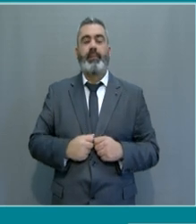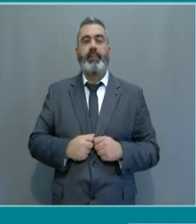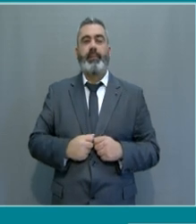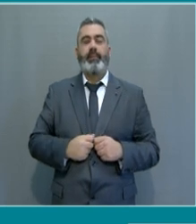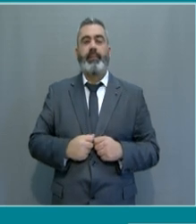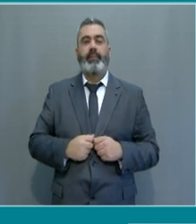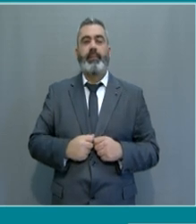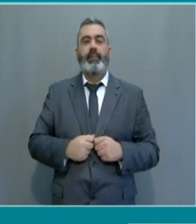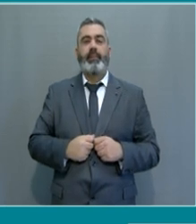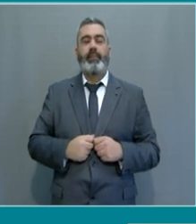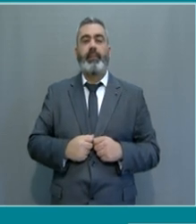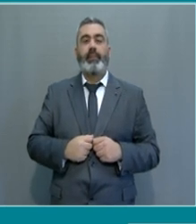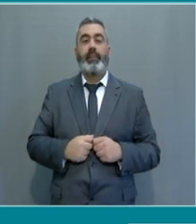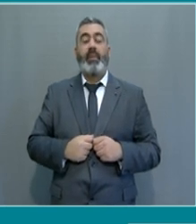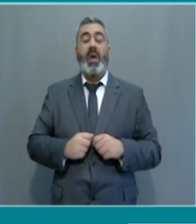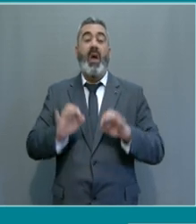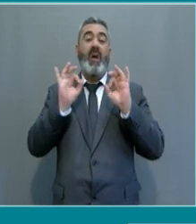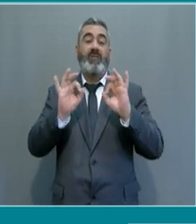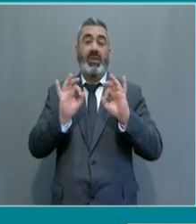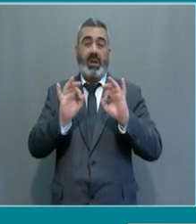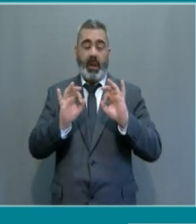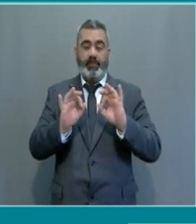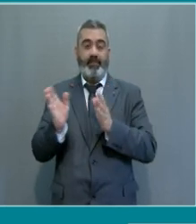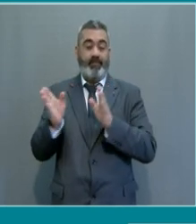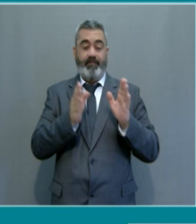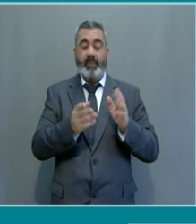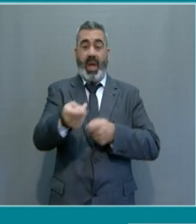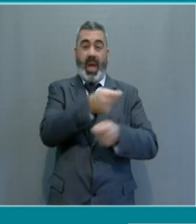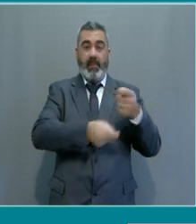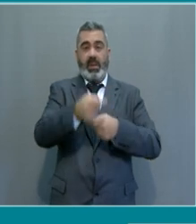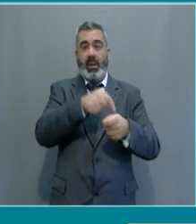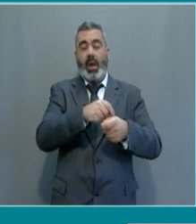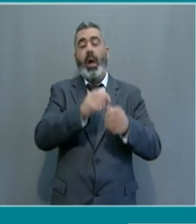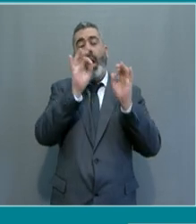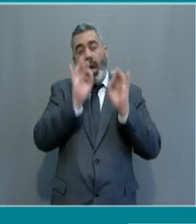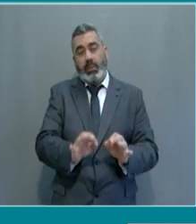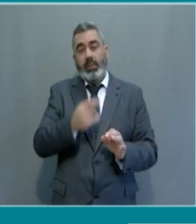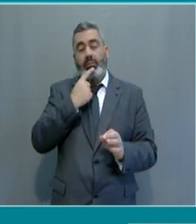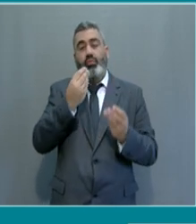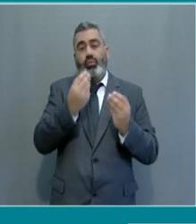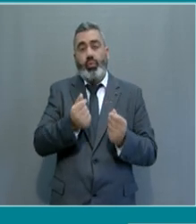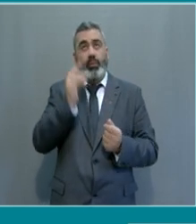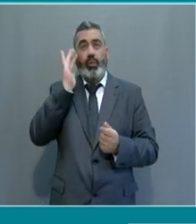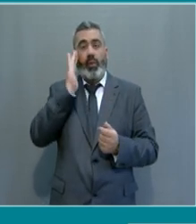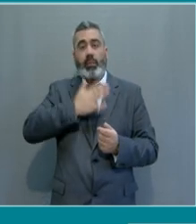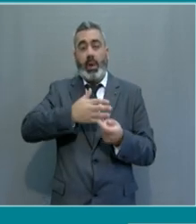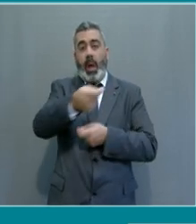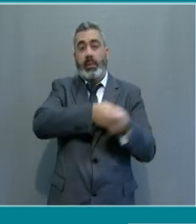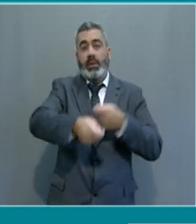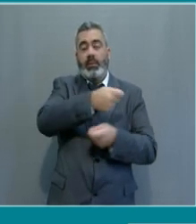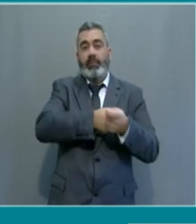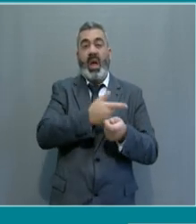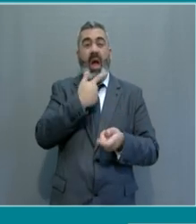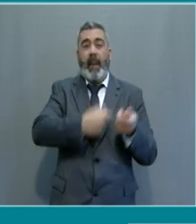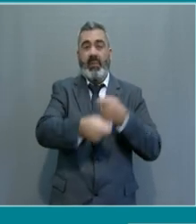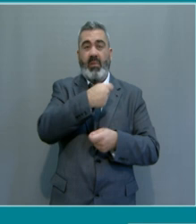Φυσικά, το επιχειρηματικό κομμάτι για μας είναι ο αυτοσκοπός. Αλλά επιχειρηματικότητα χωρίς την κοινωνική ευαισθησία